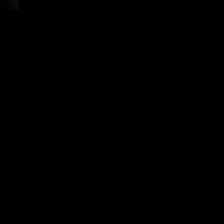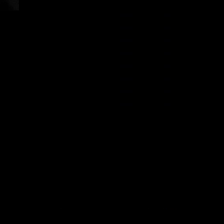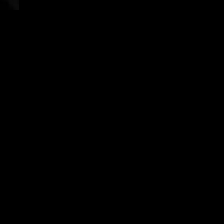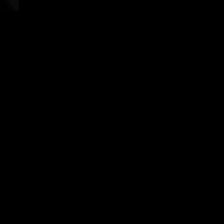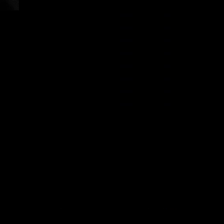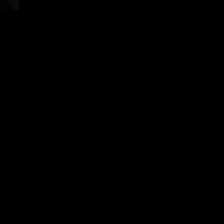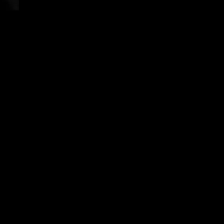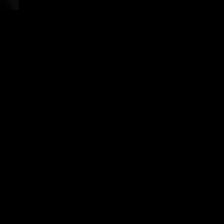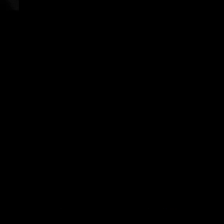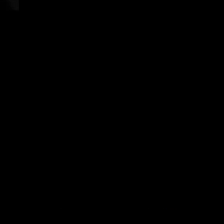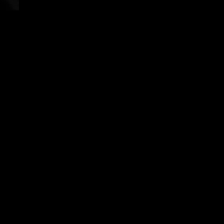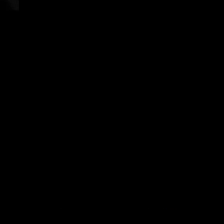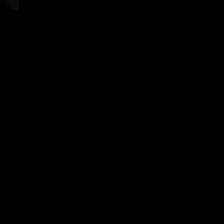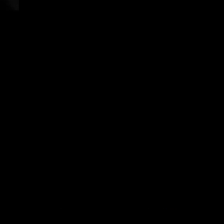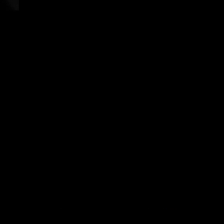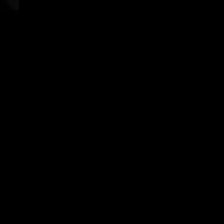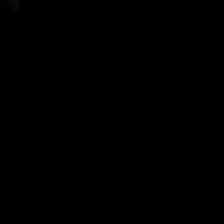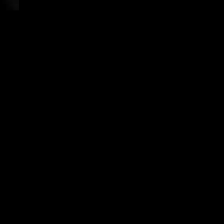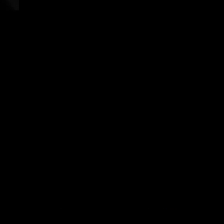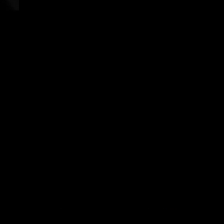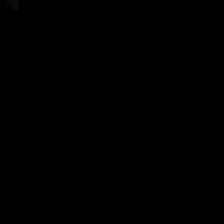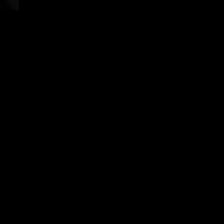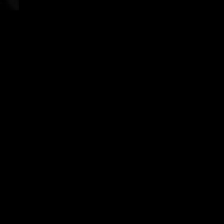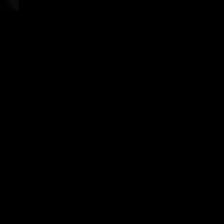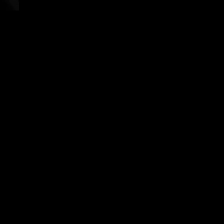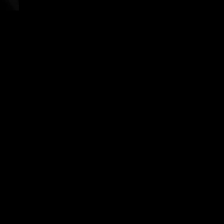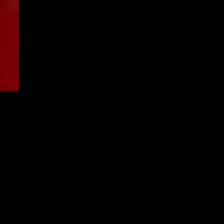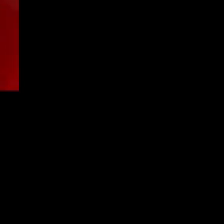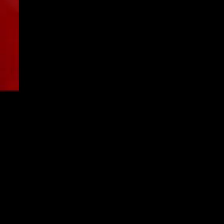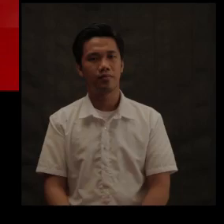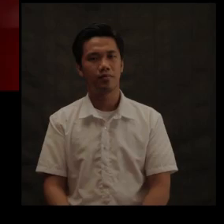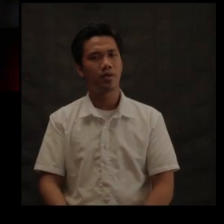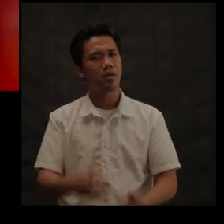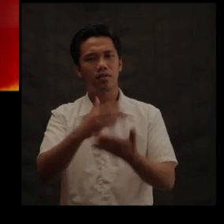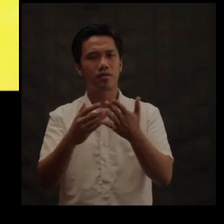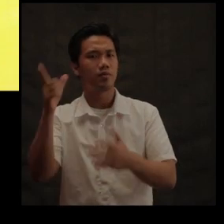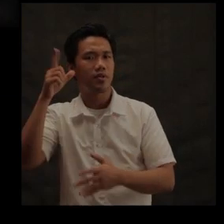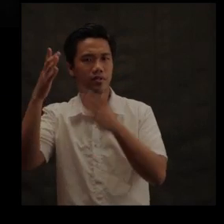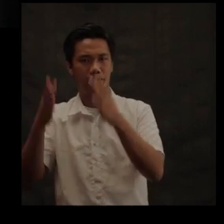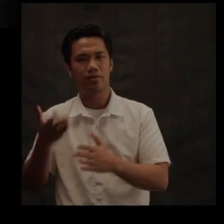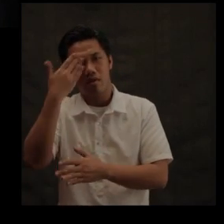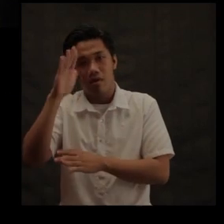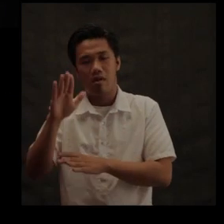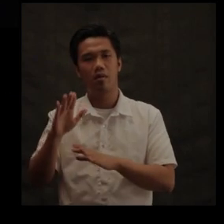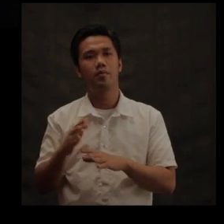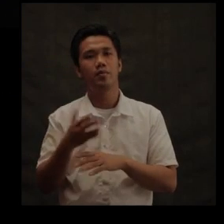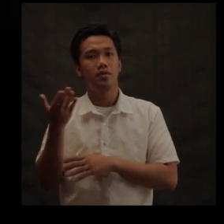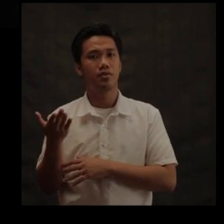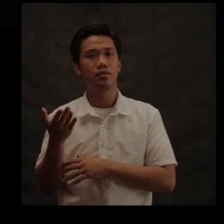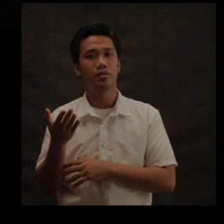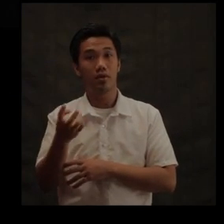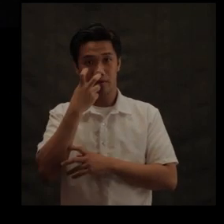po yan, bangon na! At simulan na po natin ang araw na may positibong pananaw at pananampalataya. Some of his listeners probably do not know is